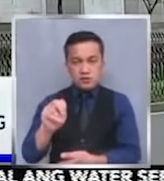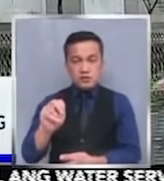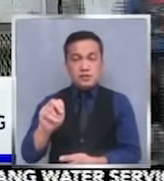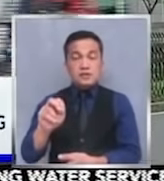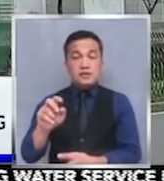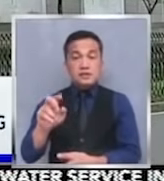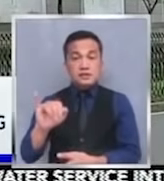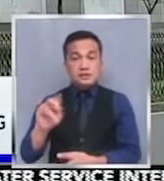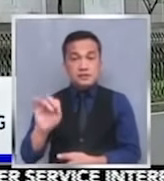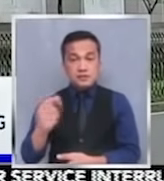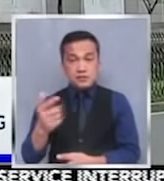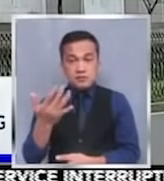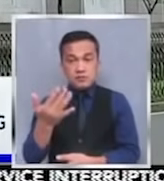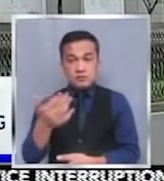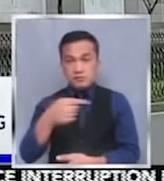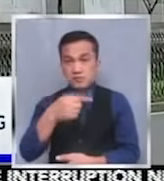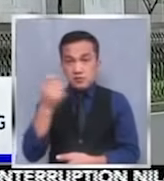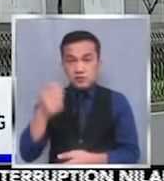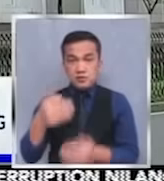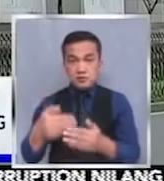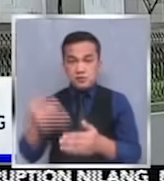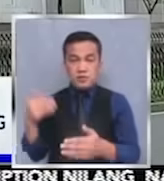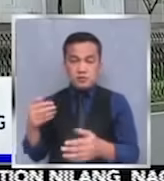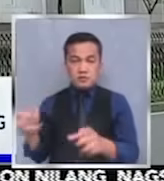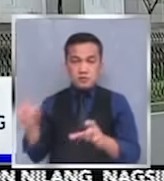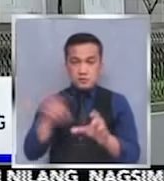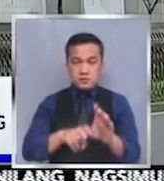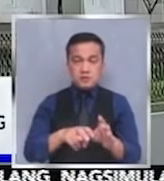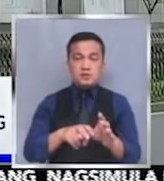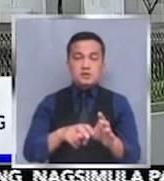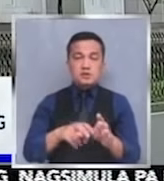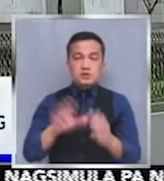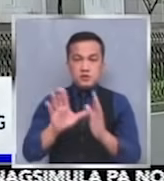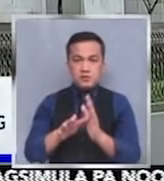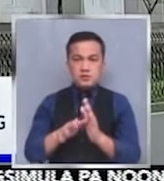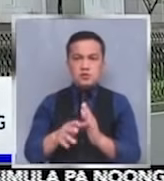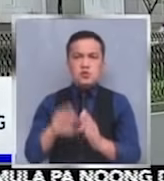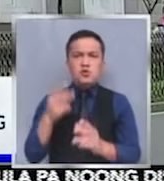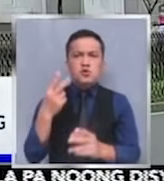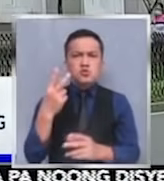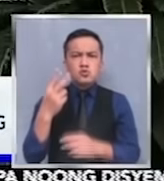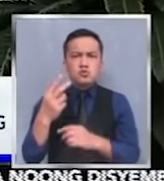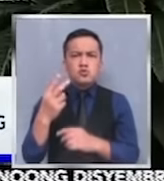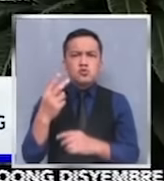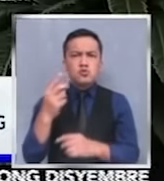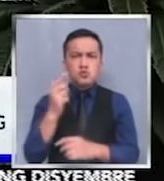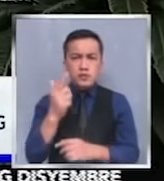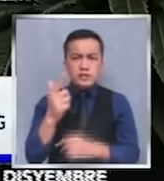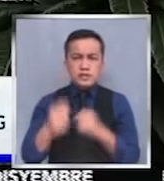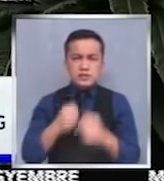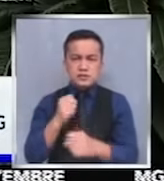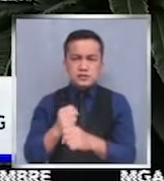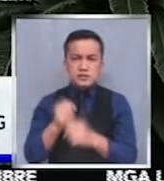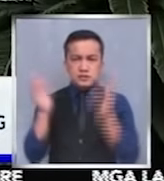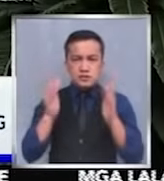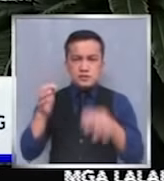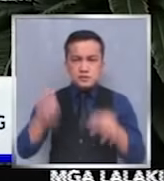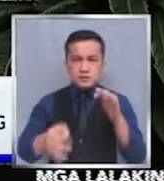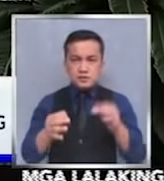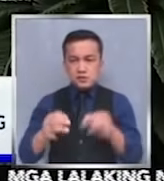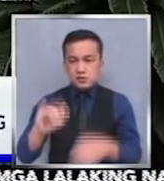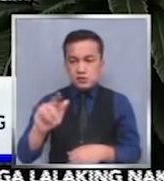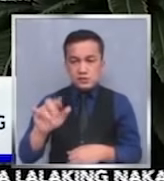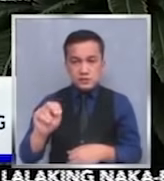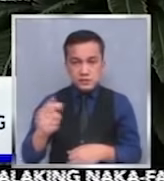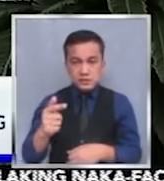COMELEC ay 2 dekada muna itong nagsilbi sa hudikatura. Si Inting ang magiging acting chairman ng COMELEC habang wala